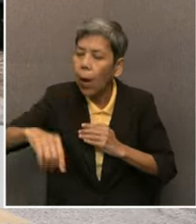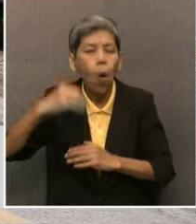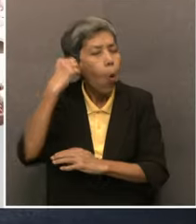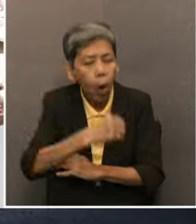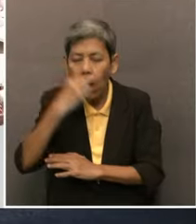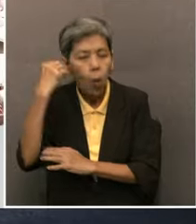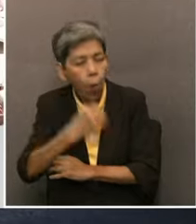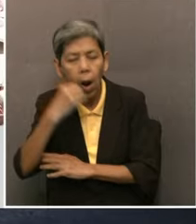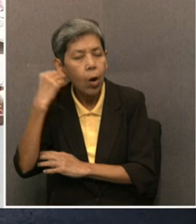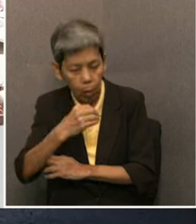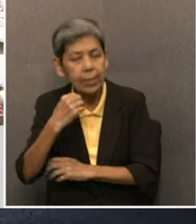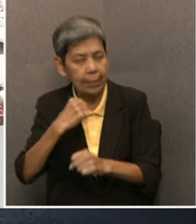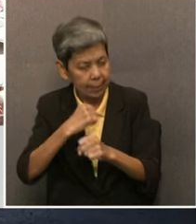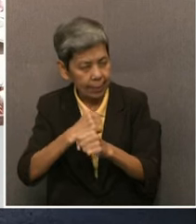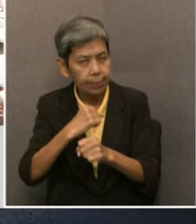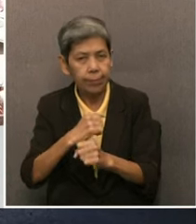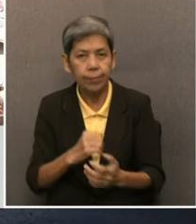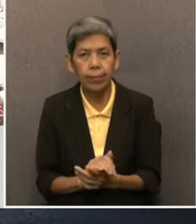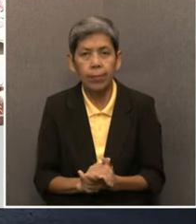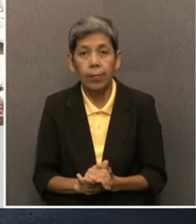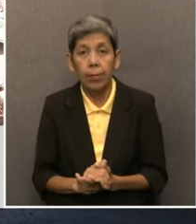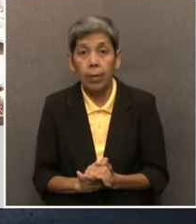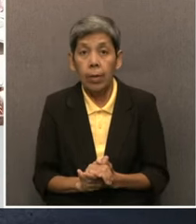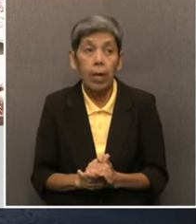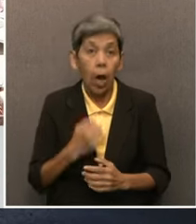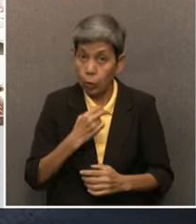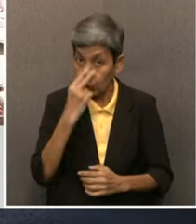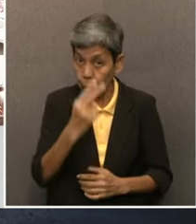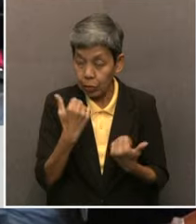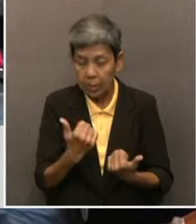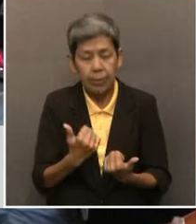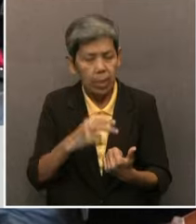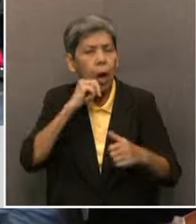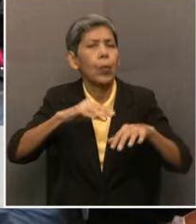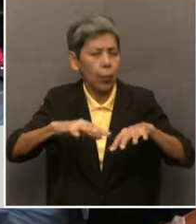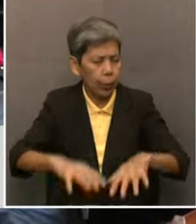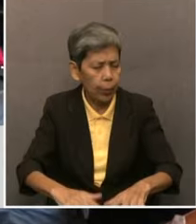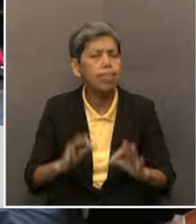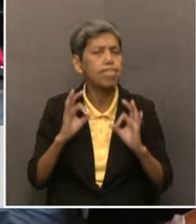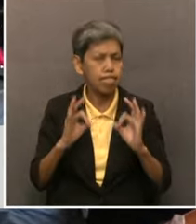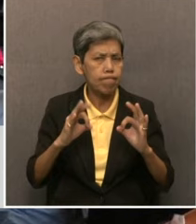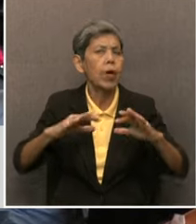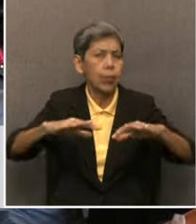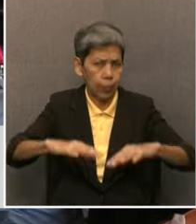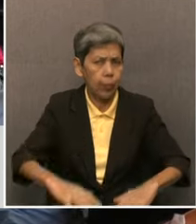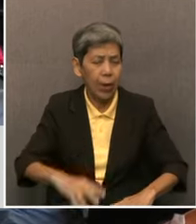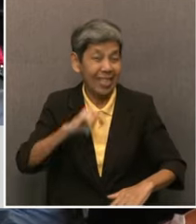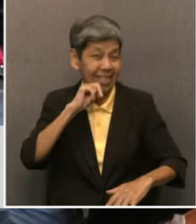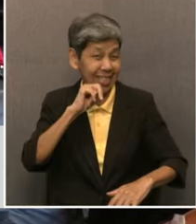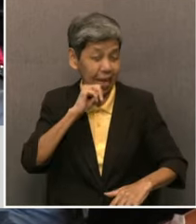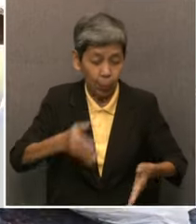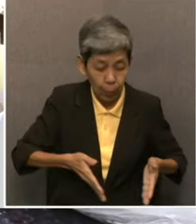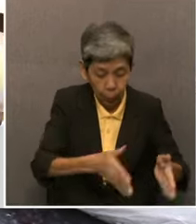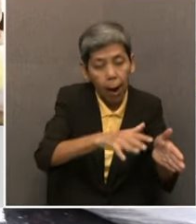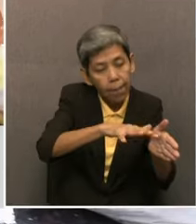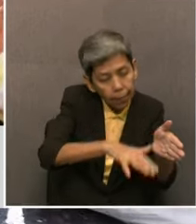แต่หลังน้ำลดเป็นต้นมาค่ะขณะที่สถานการณ์ภาพรวมถือว่ากลับเข้าสู่สภาวะปกติแล้วระดับน้ำในคลองต่